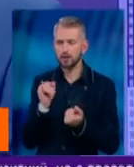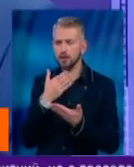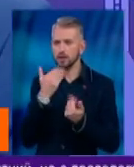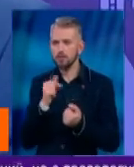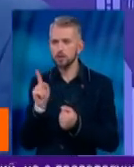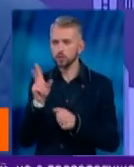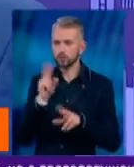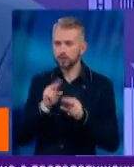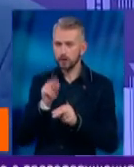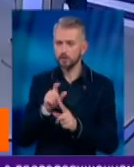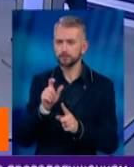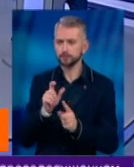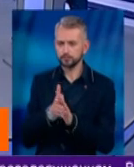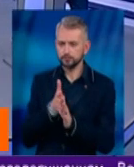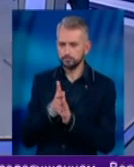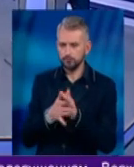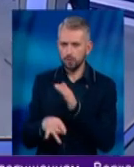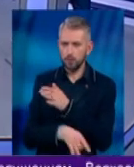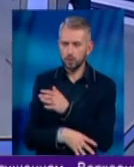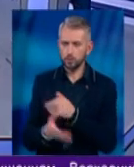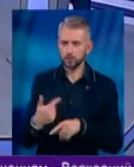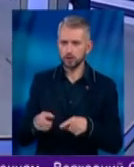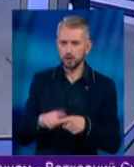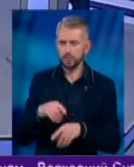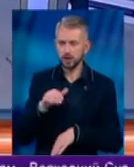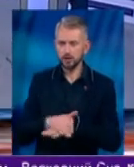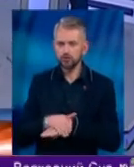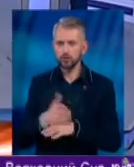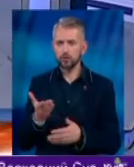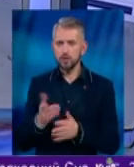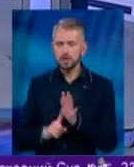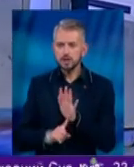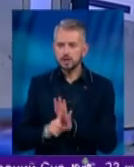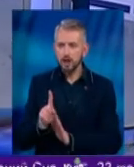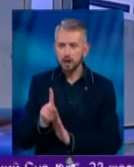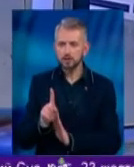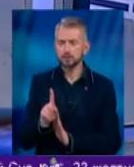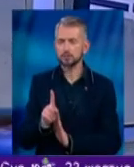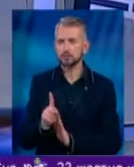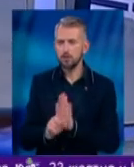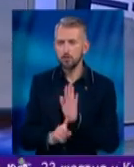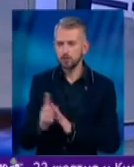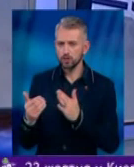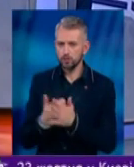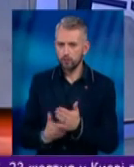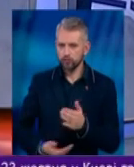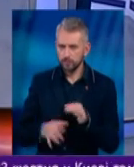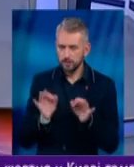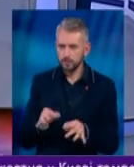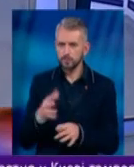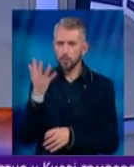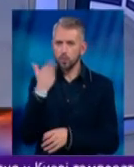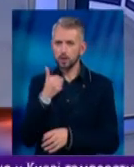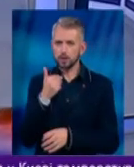на що сподіватися. Слово «банкрут» так, це фактично певний старт так, і початок нового життя, так,